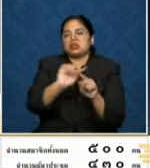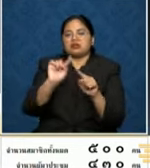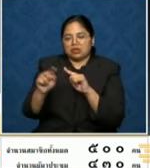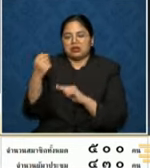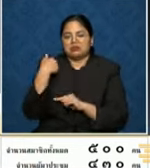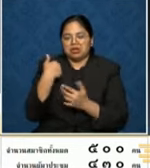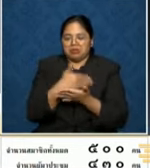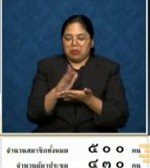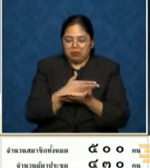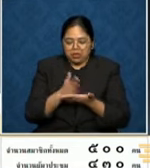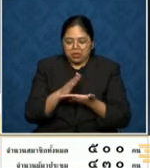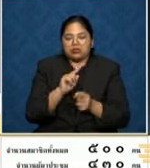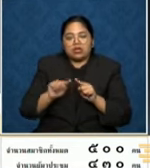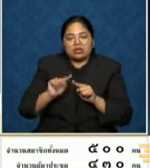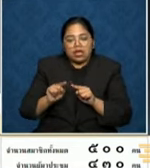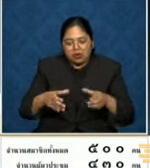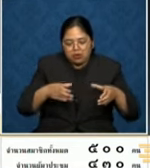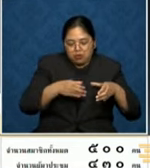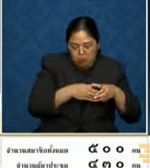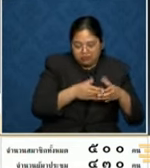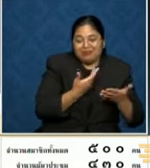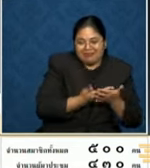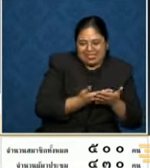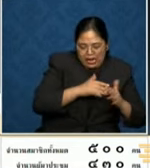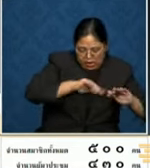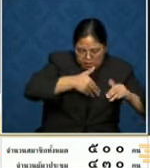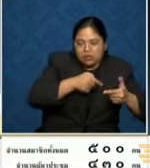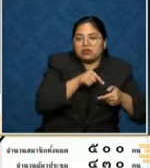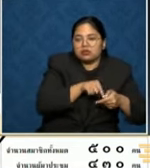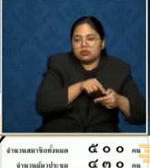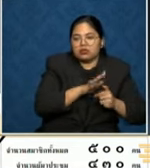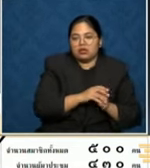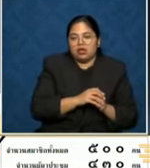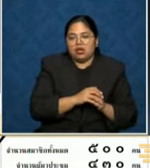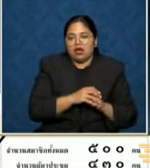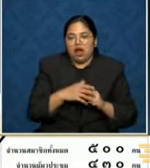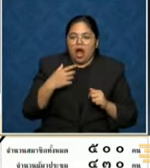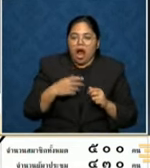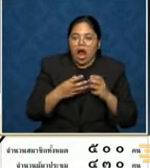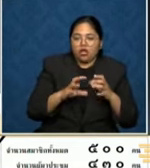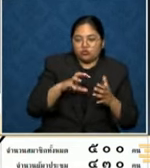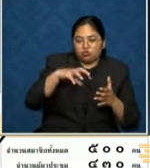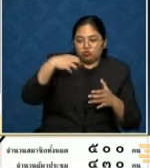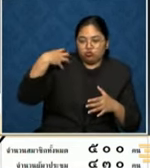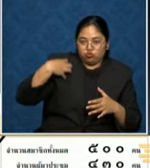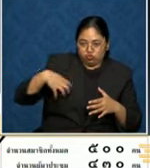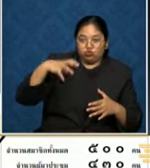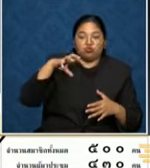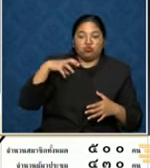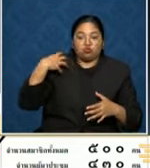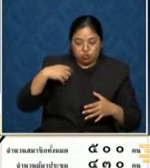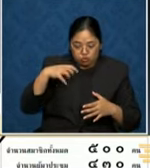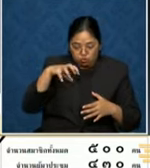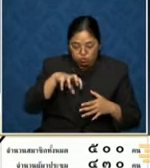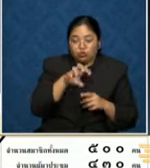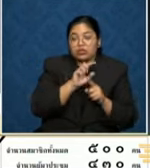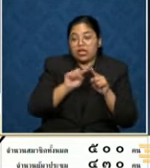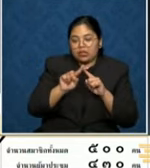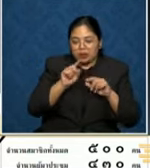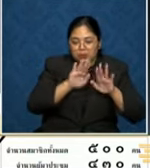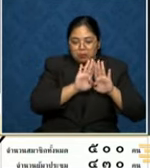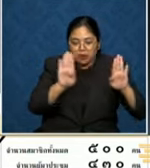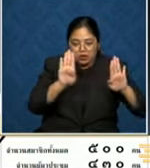แบ่งออกเป็นหมวดอย่างนี้ครับหมวดสร้างรายได้การทูตเศรษฐกิจเชิงรุกเพื่อเปิดประตูการค้าเ